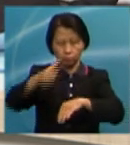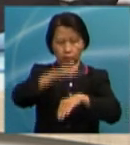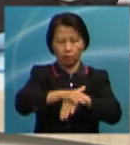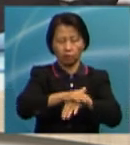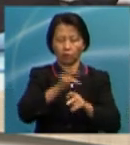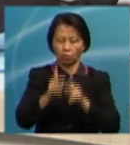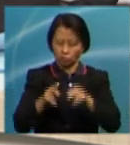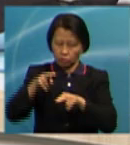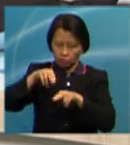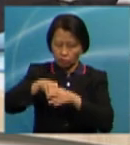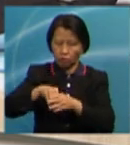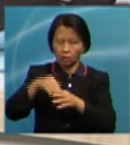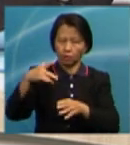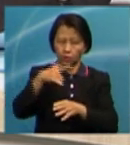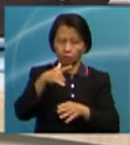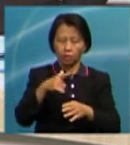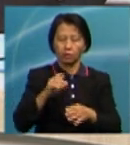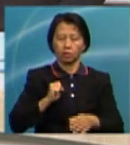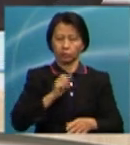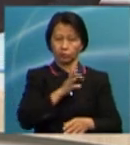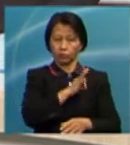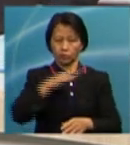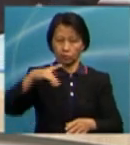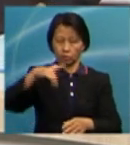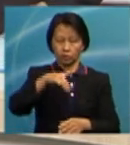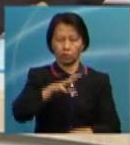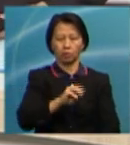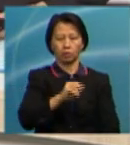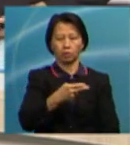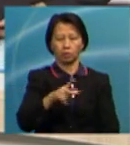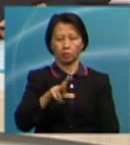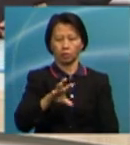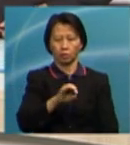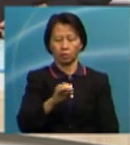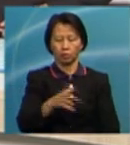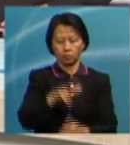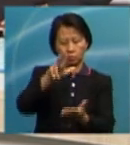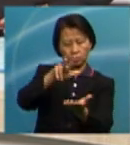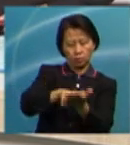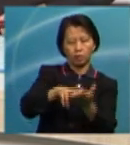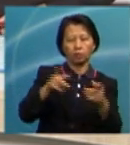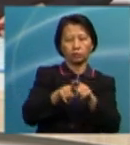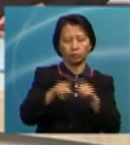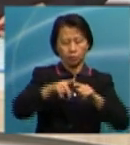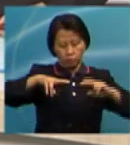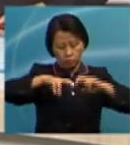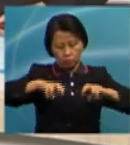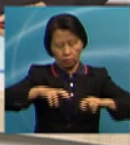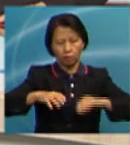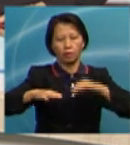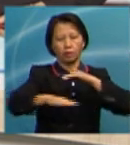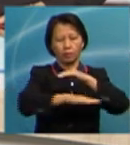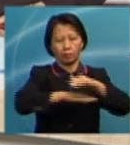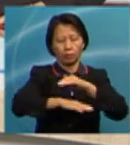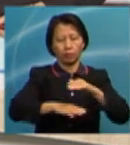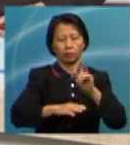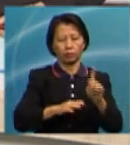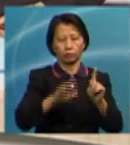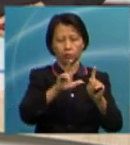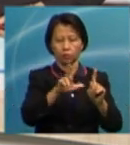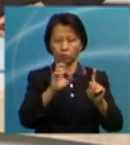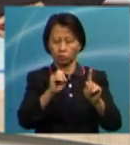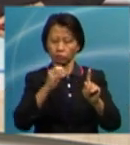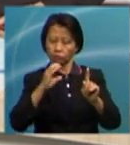penumpang dan Kru pesawat MH370 dan mengklasifikasikan siasatan kes itu di bawah seksyen